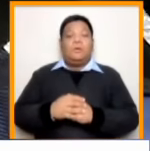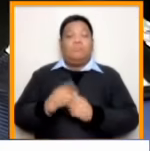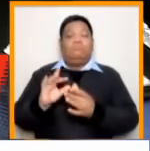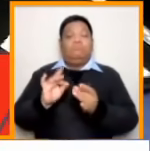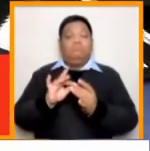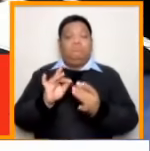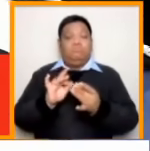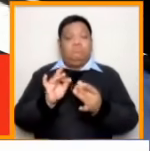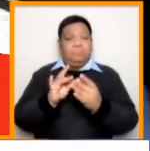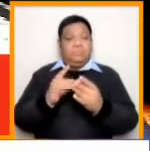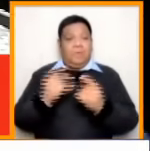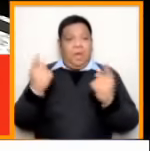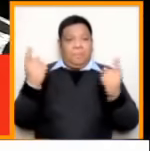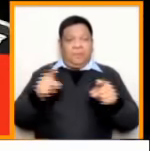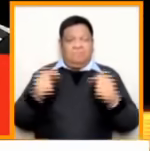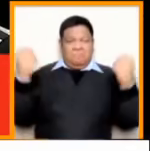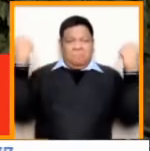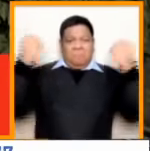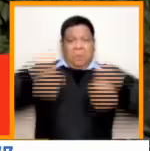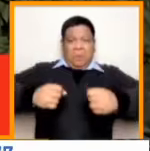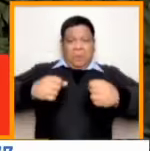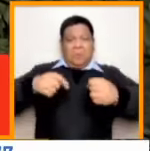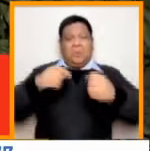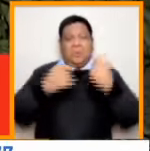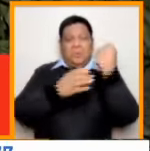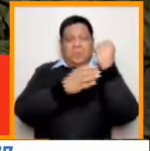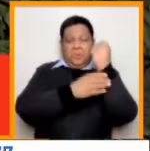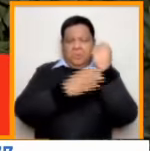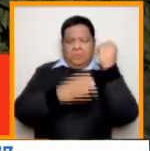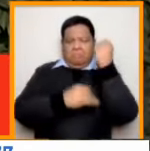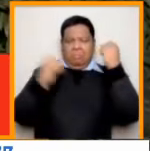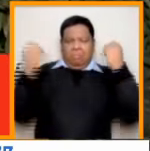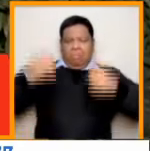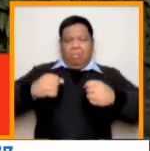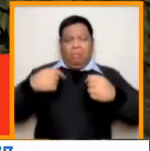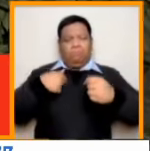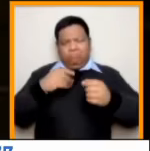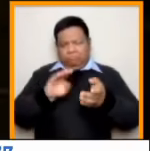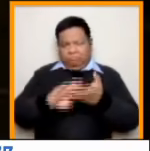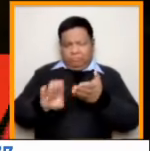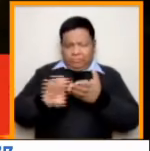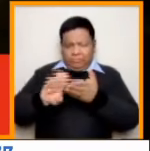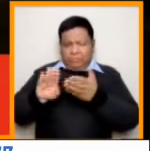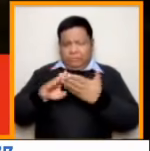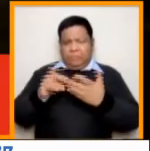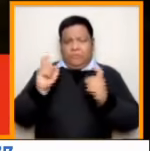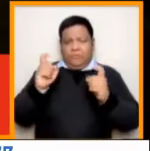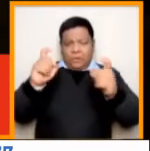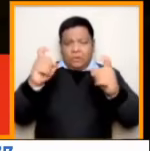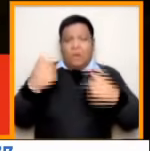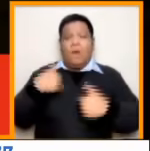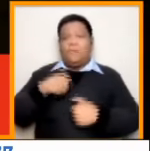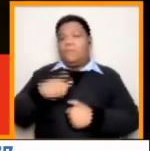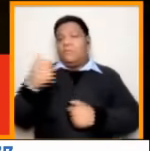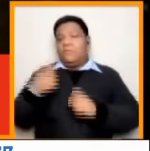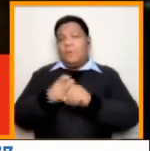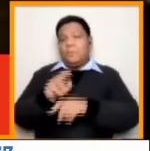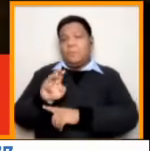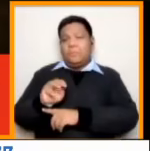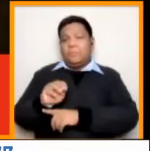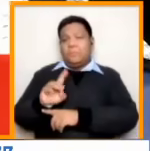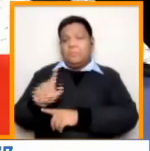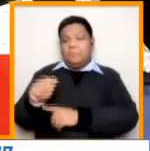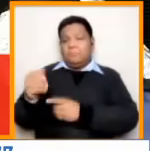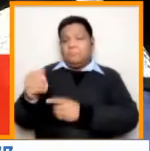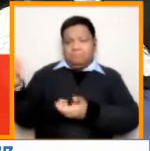So, agad namin iniayos. At may dumating din naman mga kasama na taga-MNDA. At